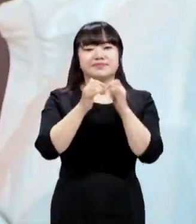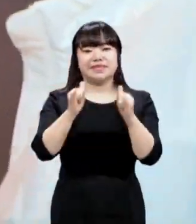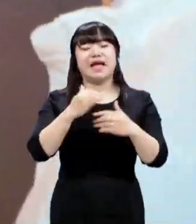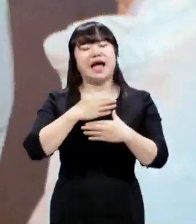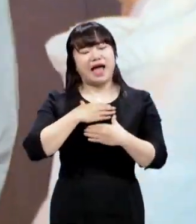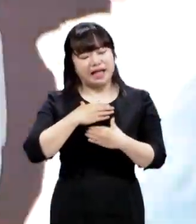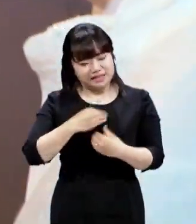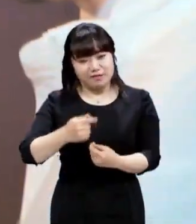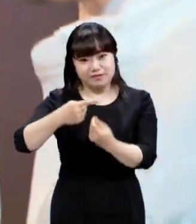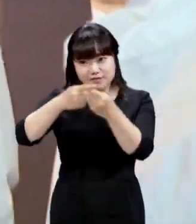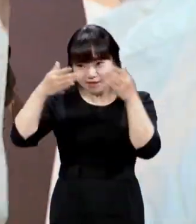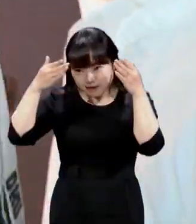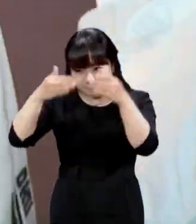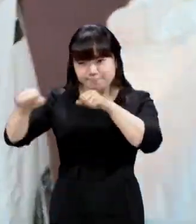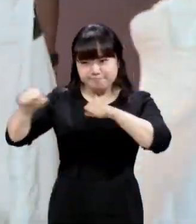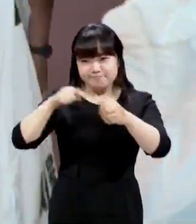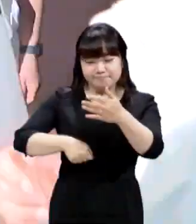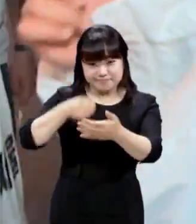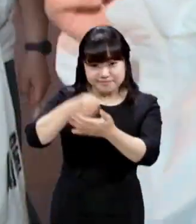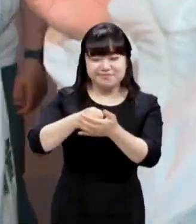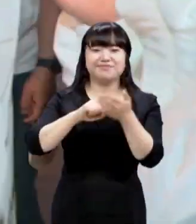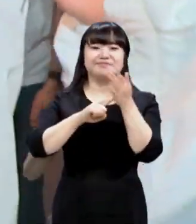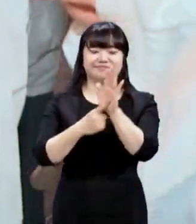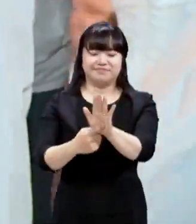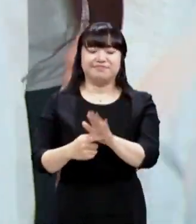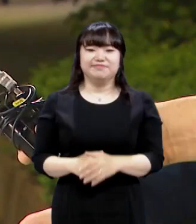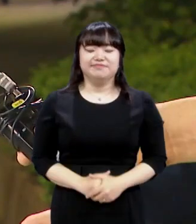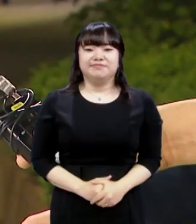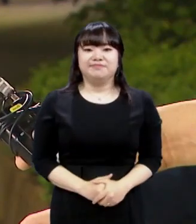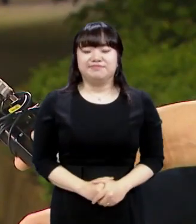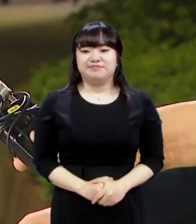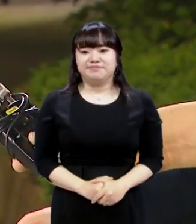부분에 초점을 맞추겠다는 의무를 담았습니다